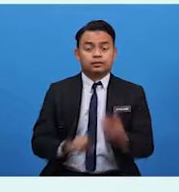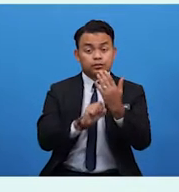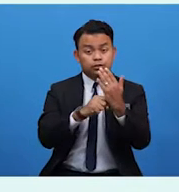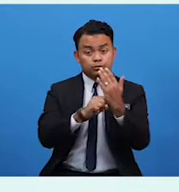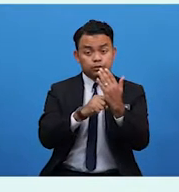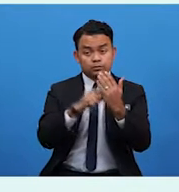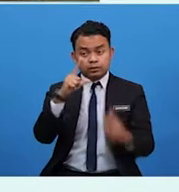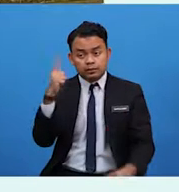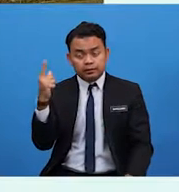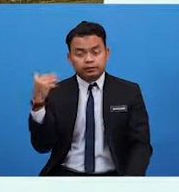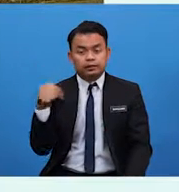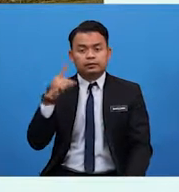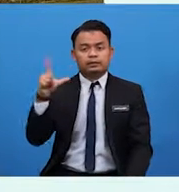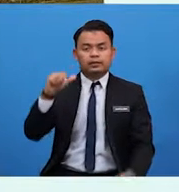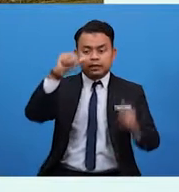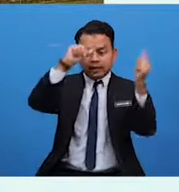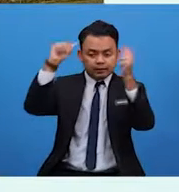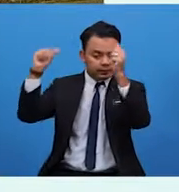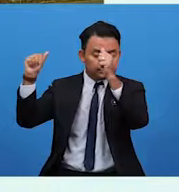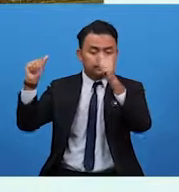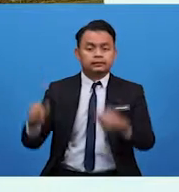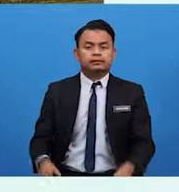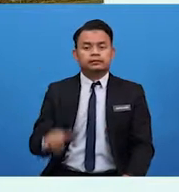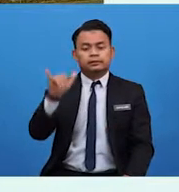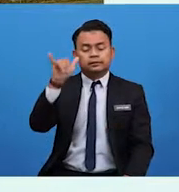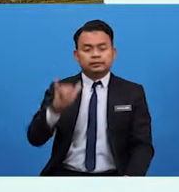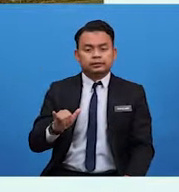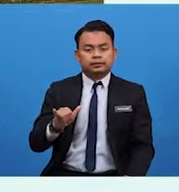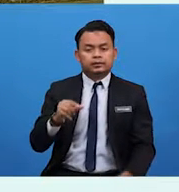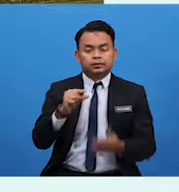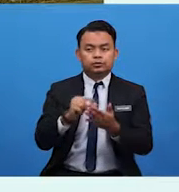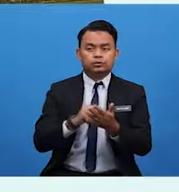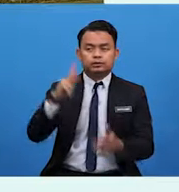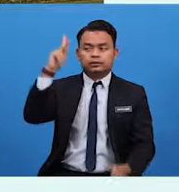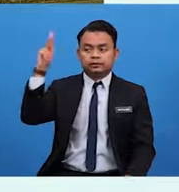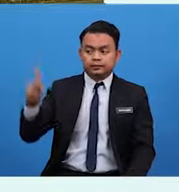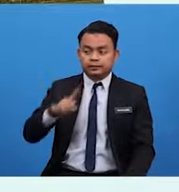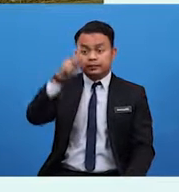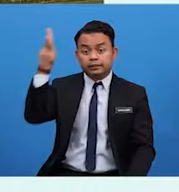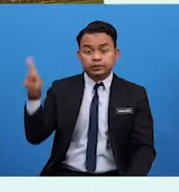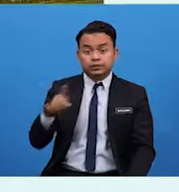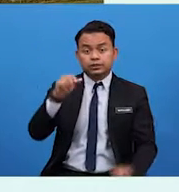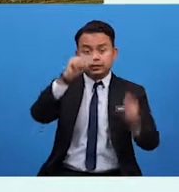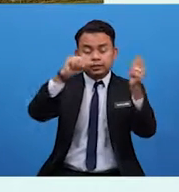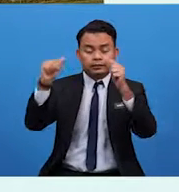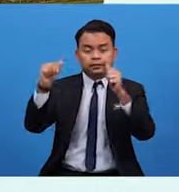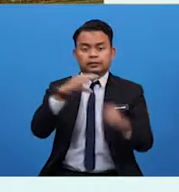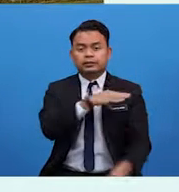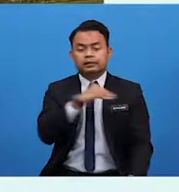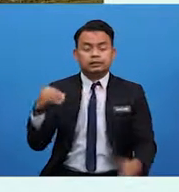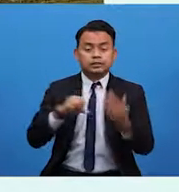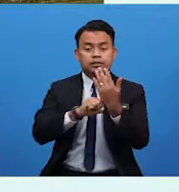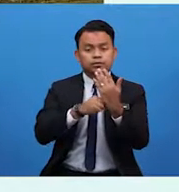Sumber-sumber lain adalah angin, yang menggunakan kincir angin dan sumber terbaru menggunakan ombak